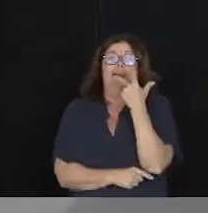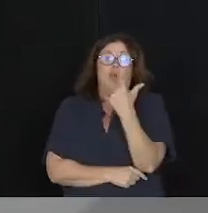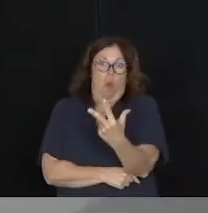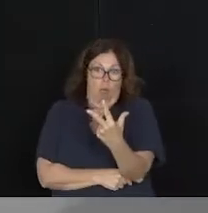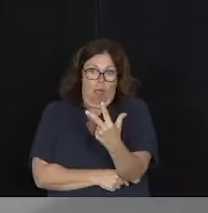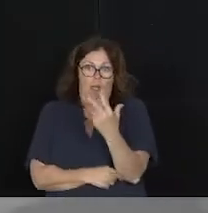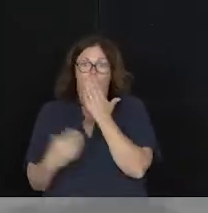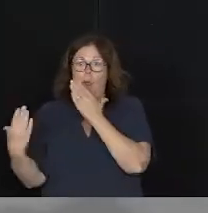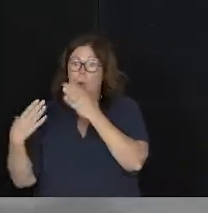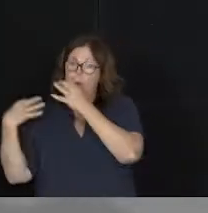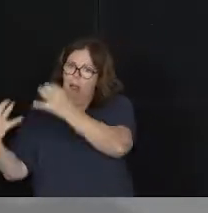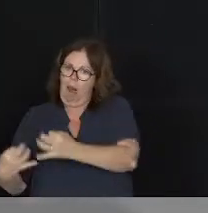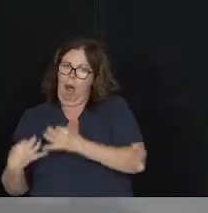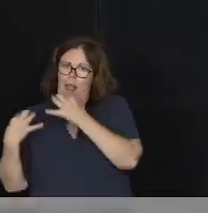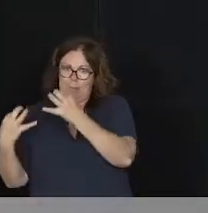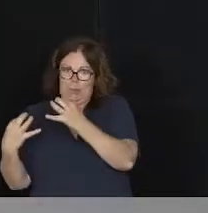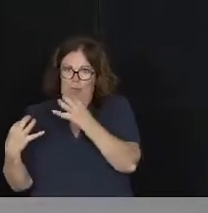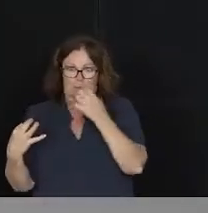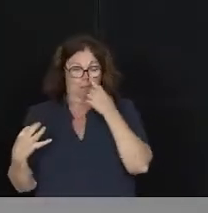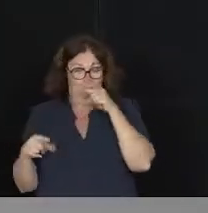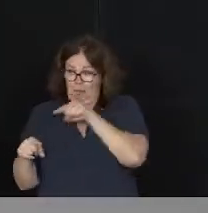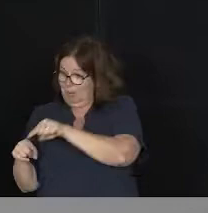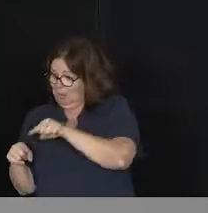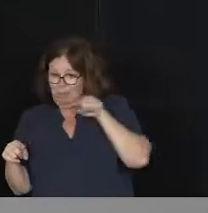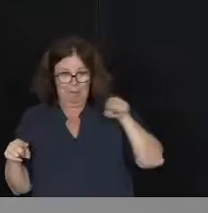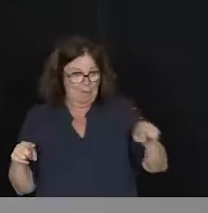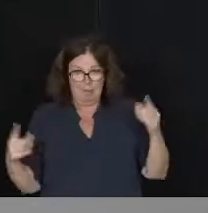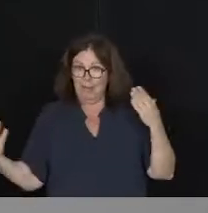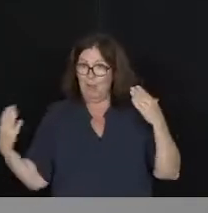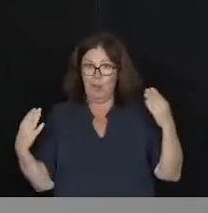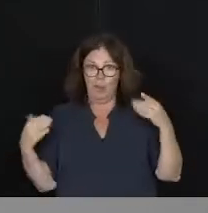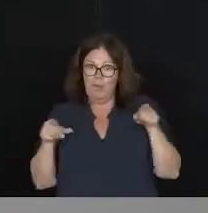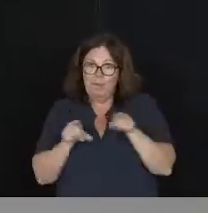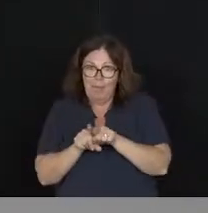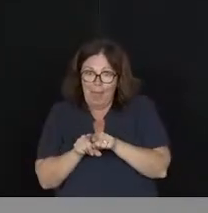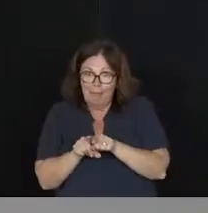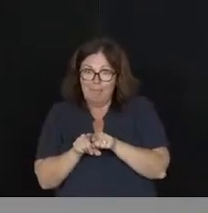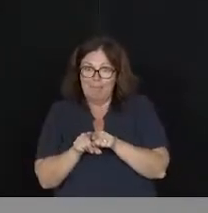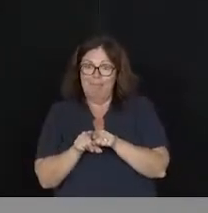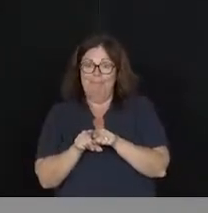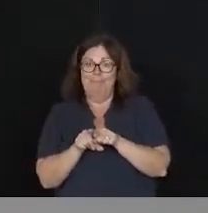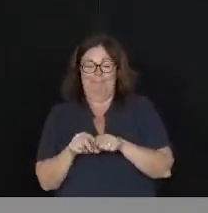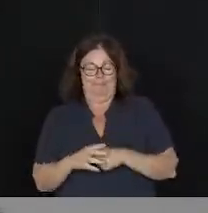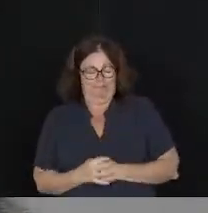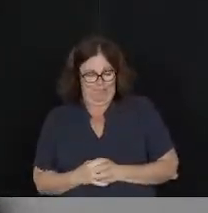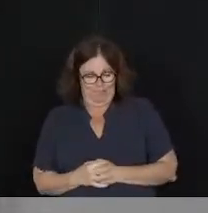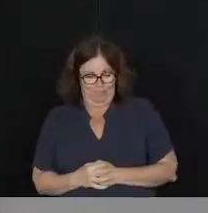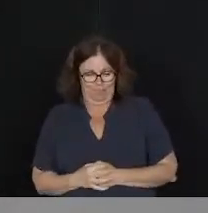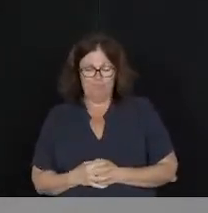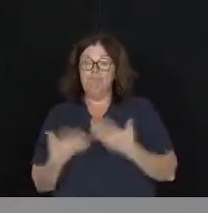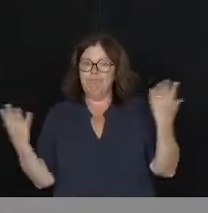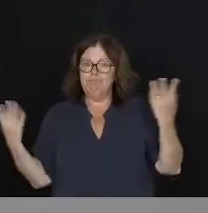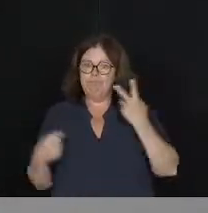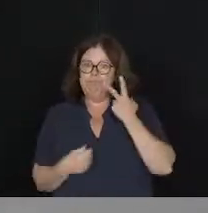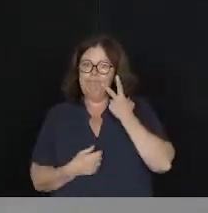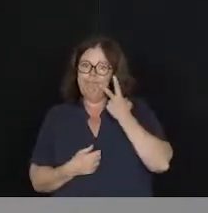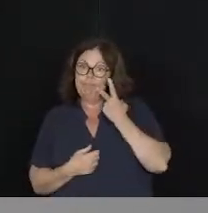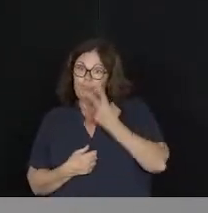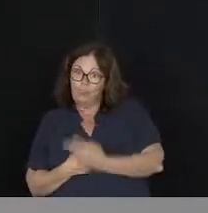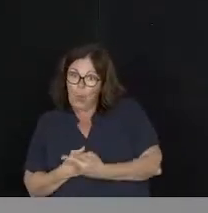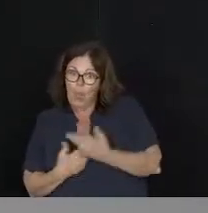temps ordinaire. Et donc en 1914 déjà, comme en Ukraine aujourd'hui d'ailleurs, on voit que les